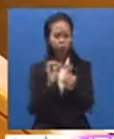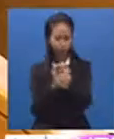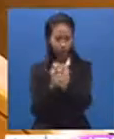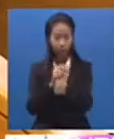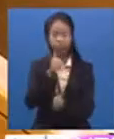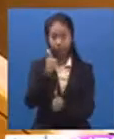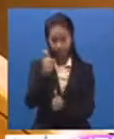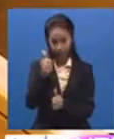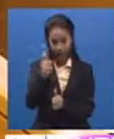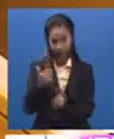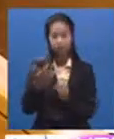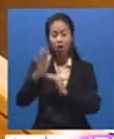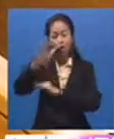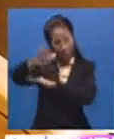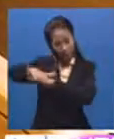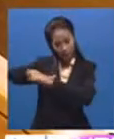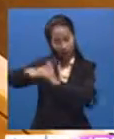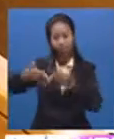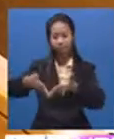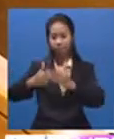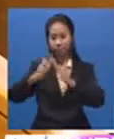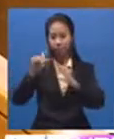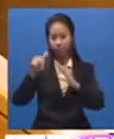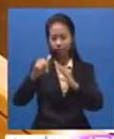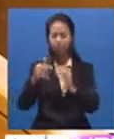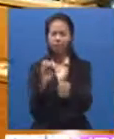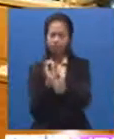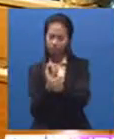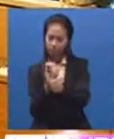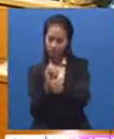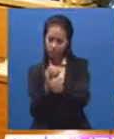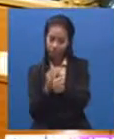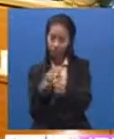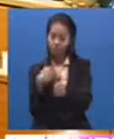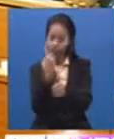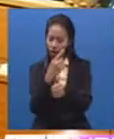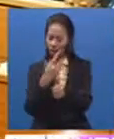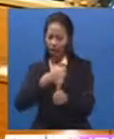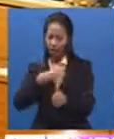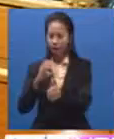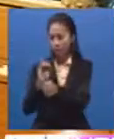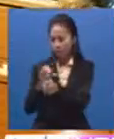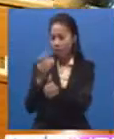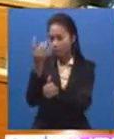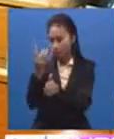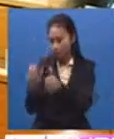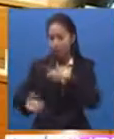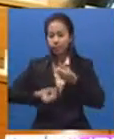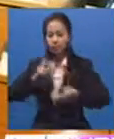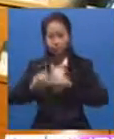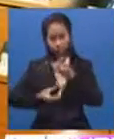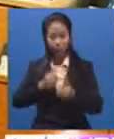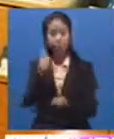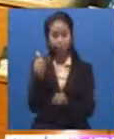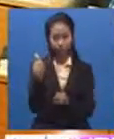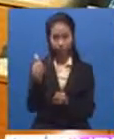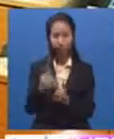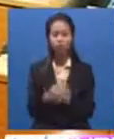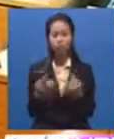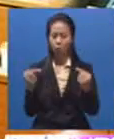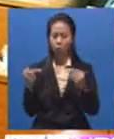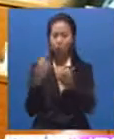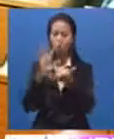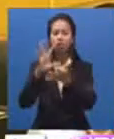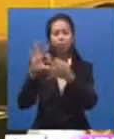เปิดศูนย์รับฟังความเห็นสภาปฏิรูปแห่งชาติเพื่อเปิดรับข้อเสนอแนะและรับฟังข้อคิดเห็นจากประชาชนในการ